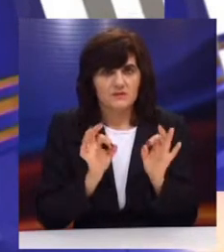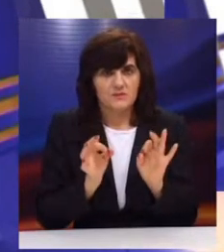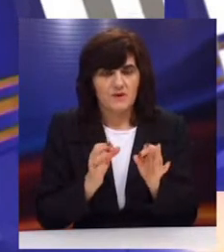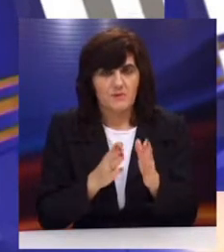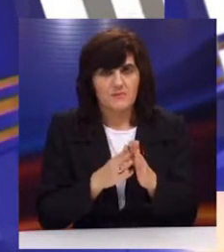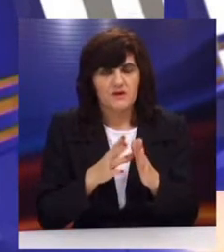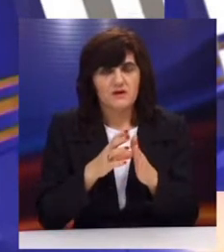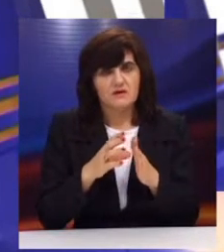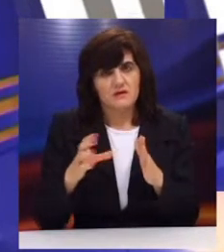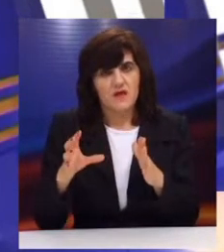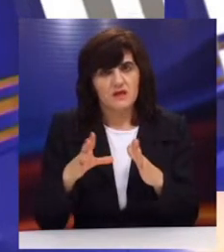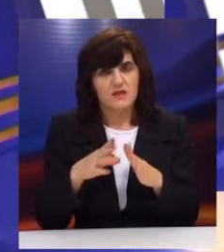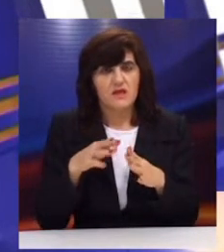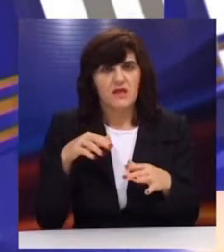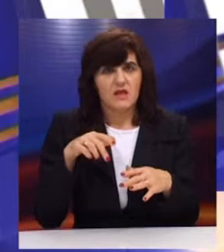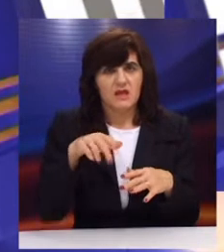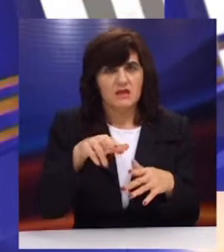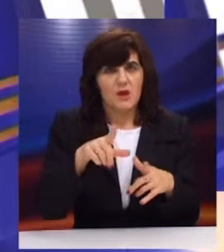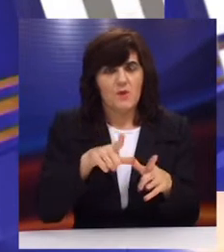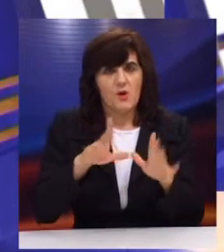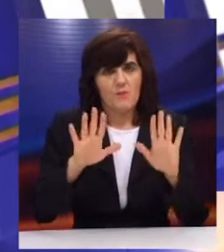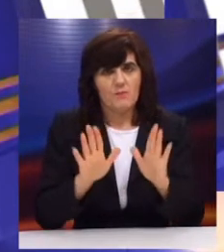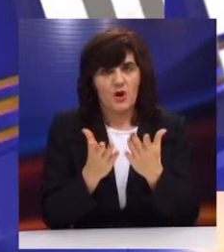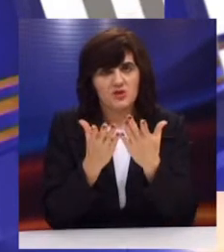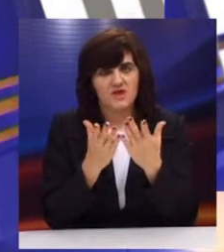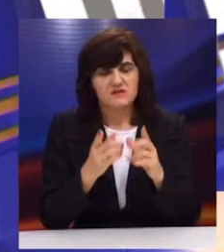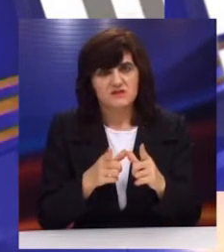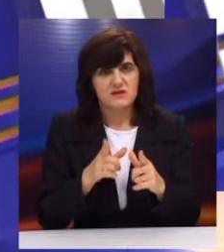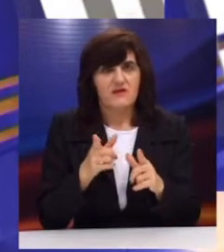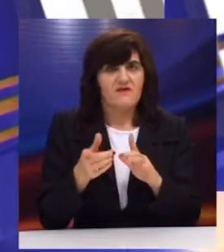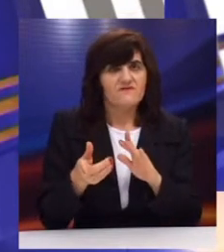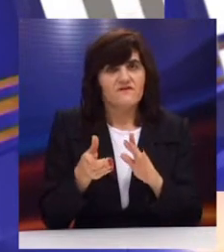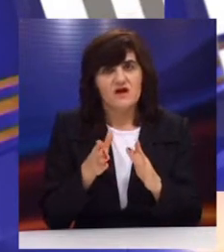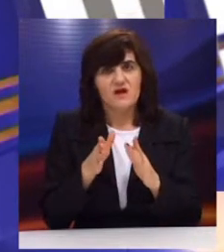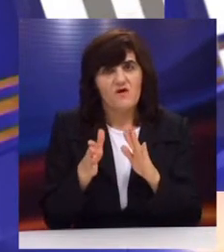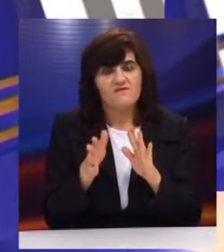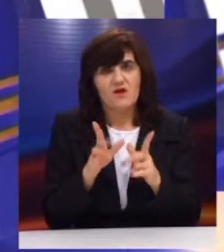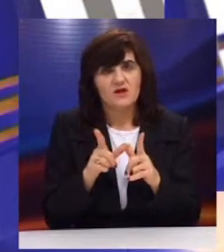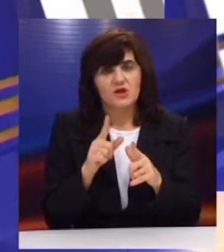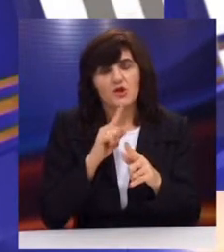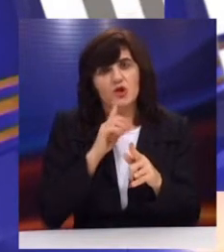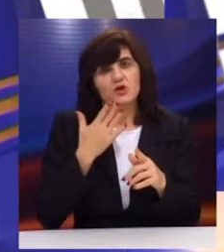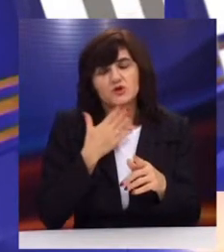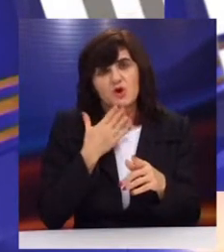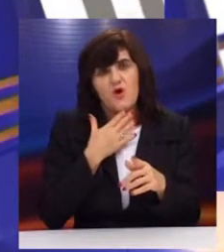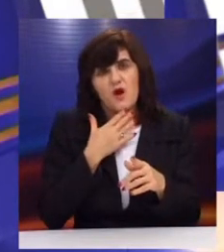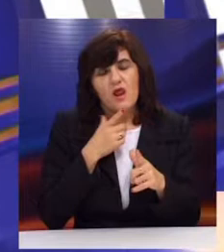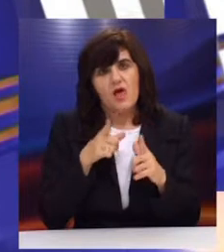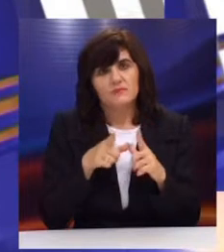dalje da idemo na proteste, verovatno će biti i na nivou